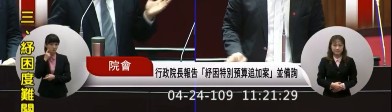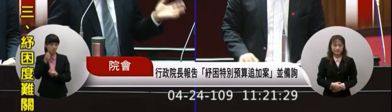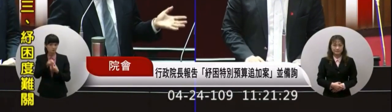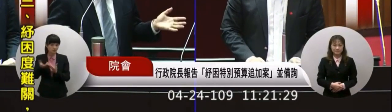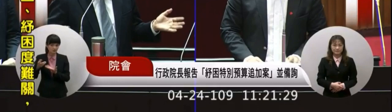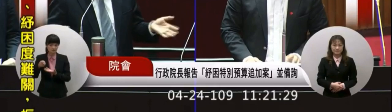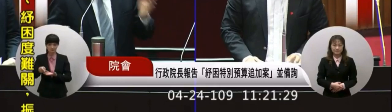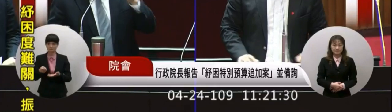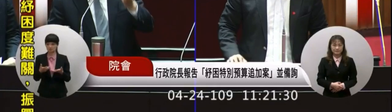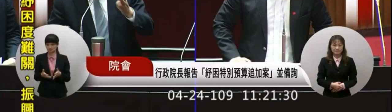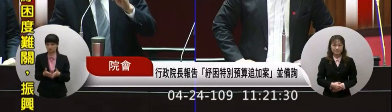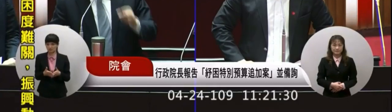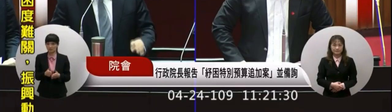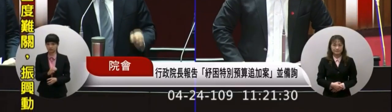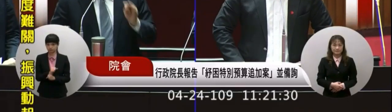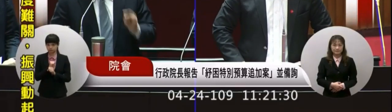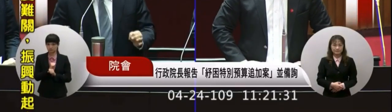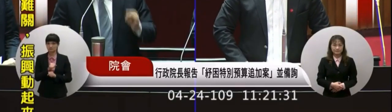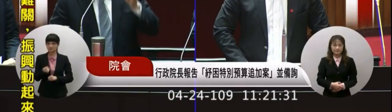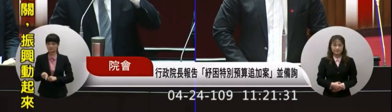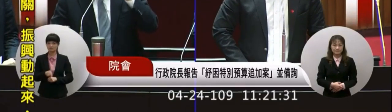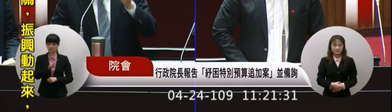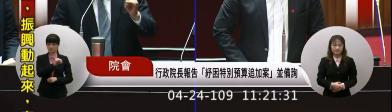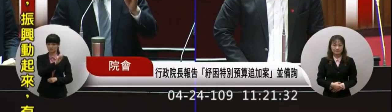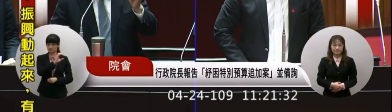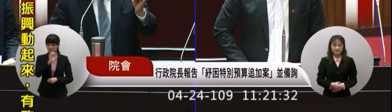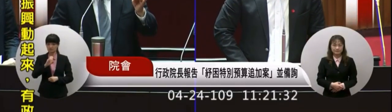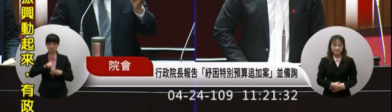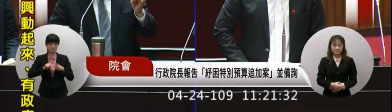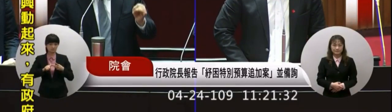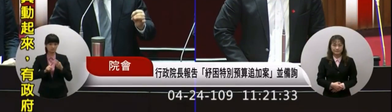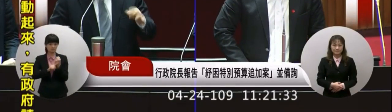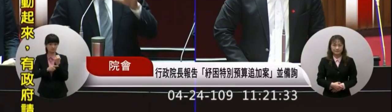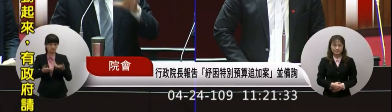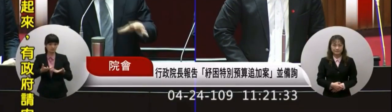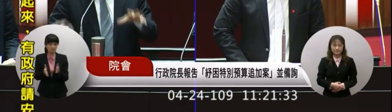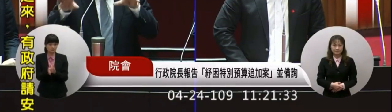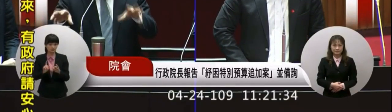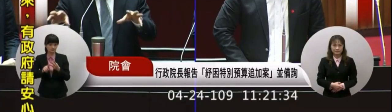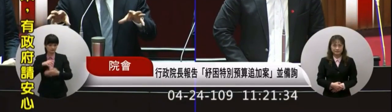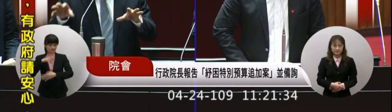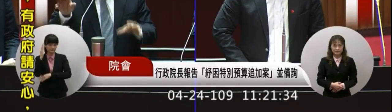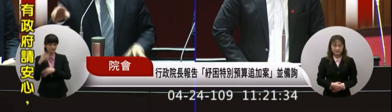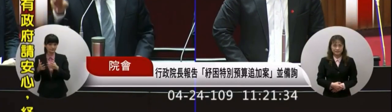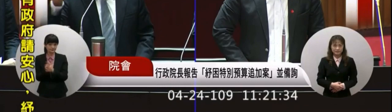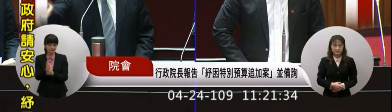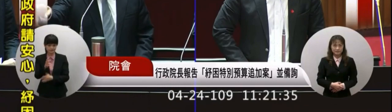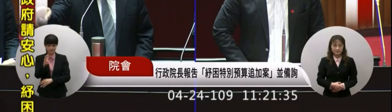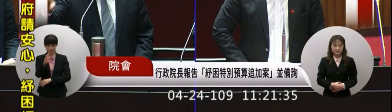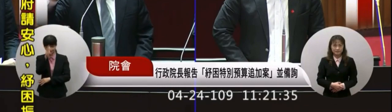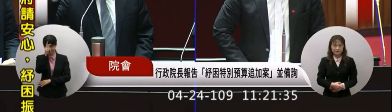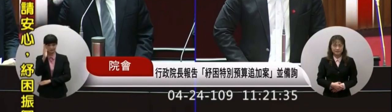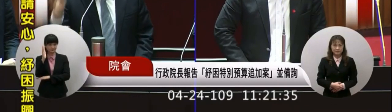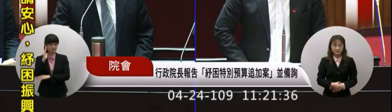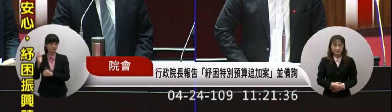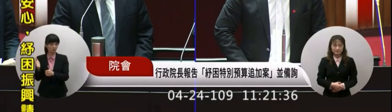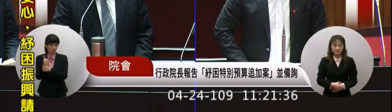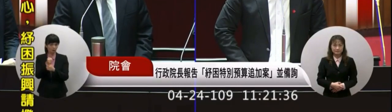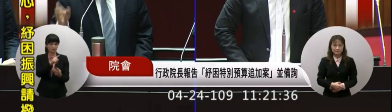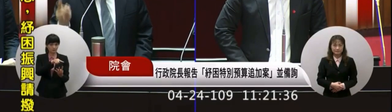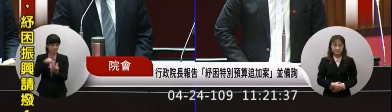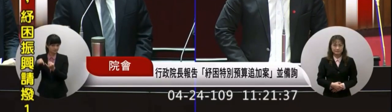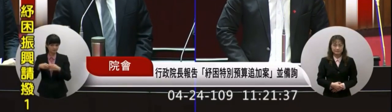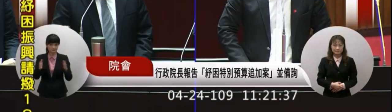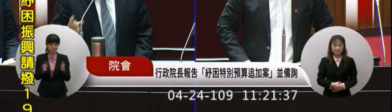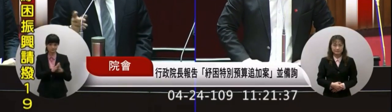足感谢 NCC 甲咱的法务部、内政部、警政署，大家对这块的马上来防